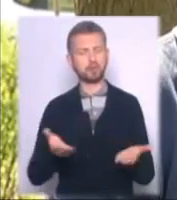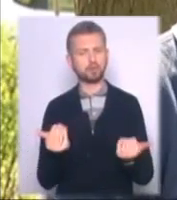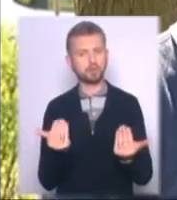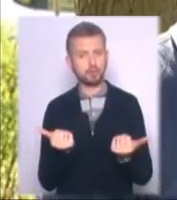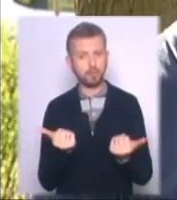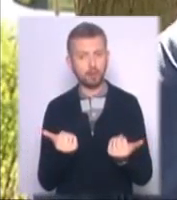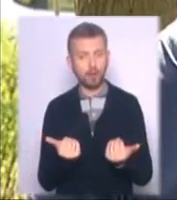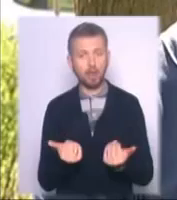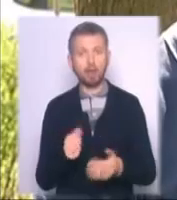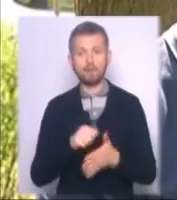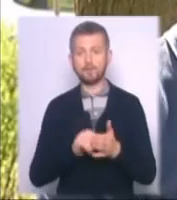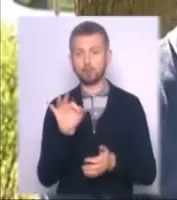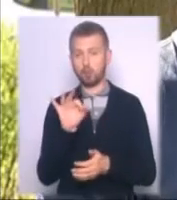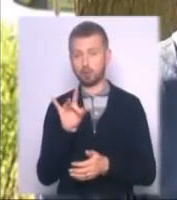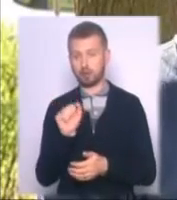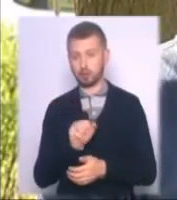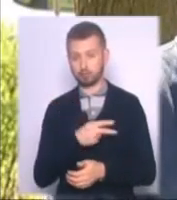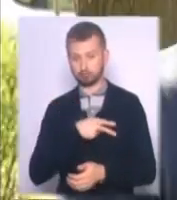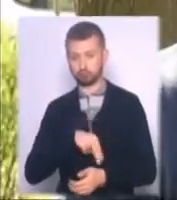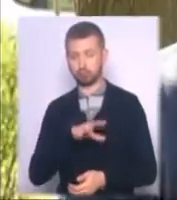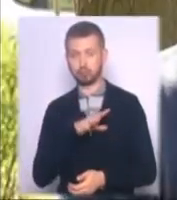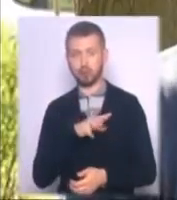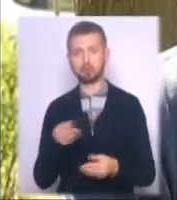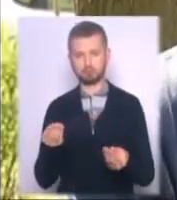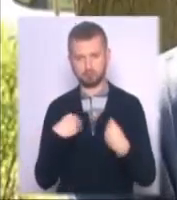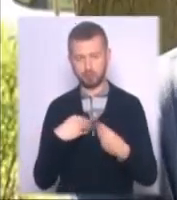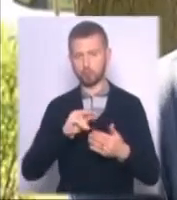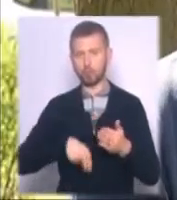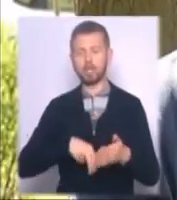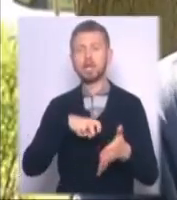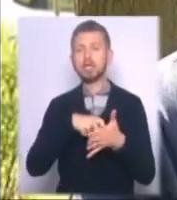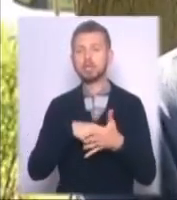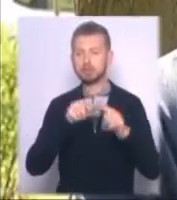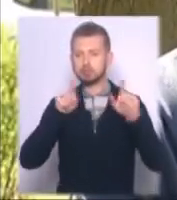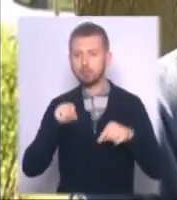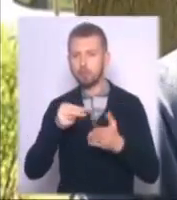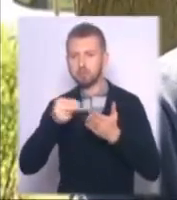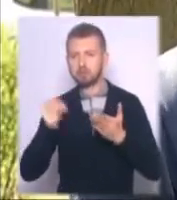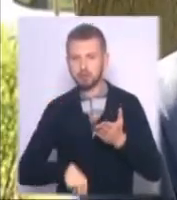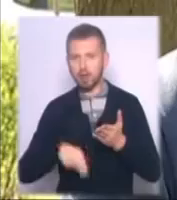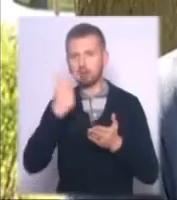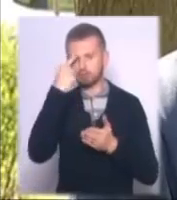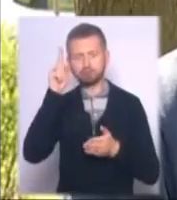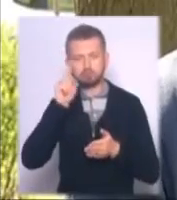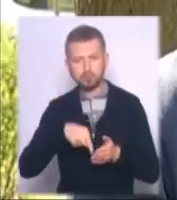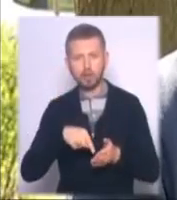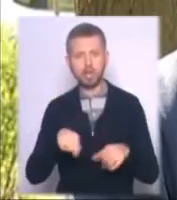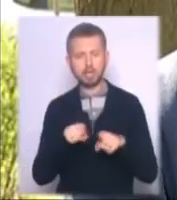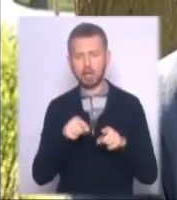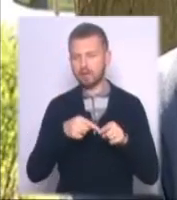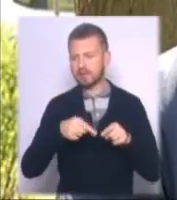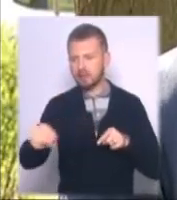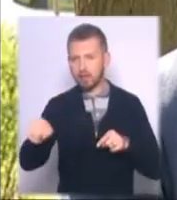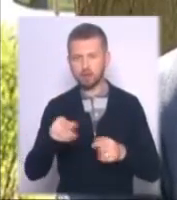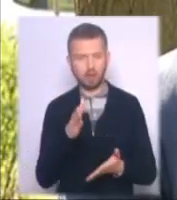Власне кажучи, від Олександра була надана довідка, лист, який він підписав, де він був повідомлений про те, що така дистанція, вона має